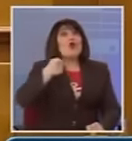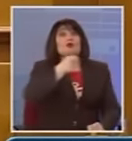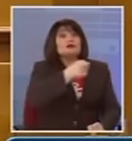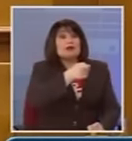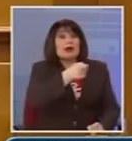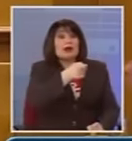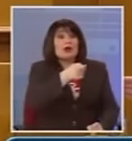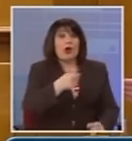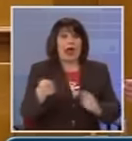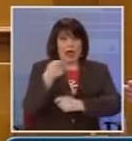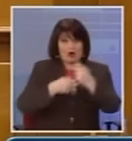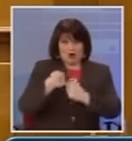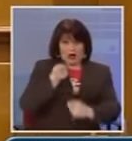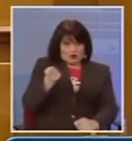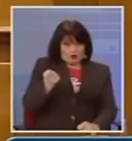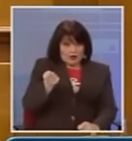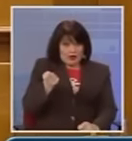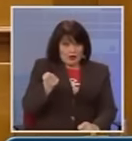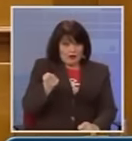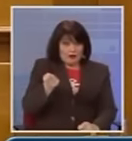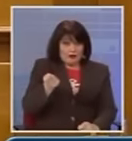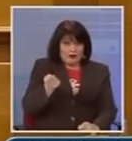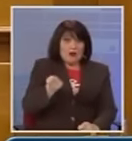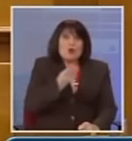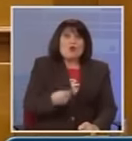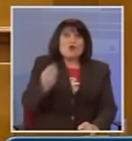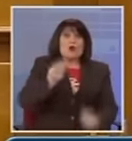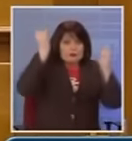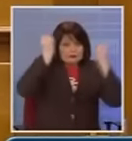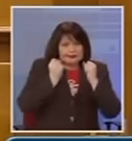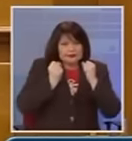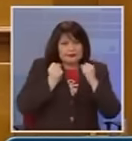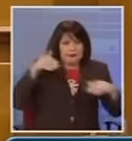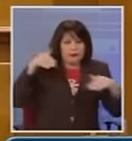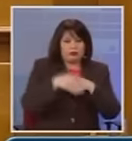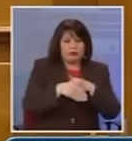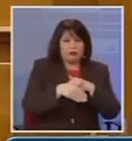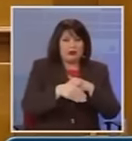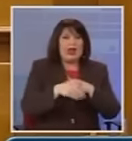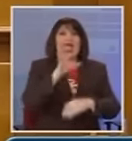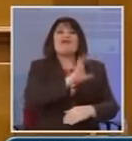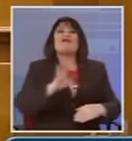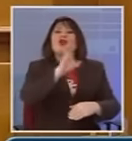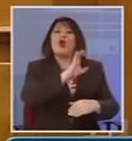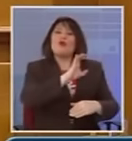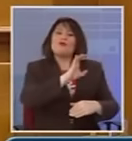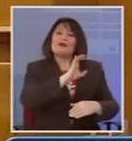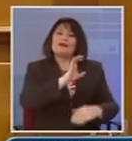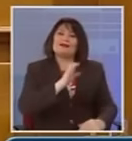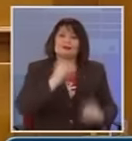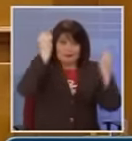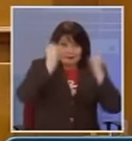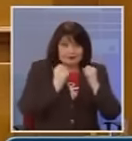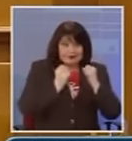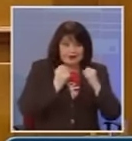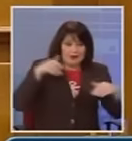Αν χρωστάς στις αγορές, ο κίνδυνος χρεοκοπίας είναι μεγαλύτερος. Ενώ αν χρωστάς στους εταίρους σου, ο κίνδυνος